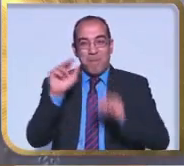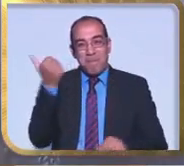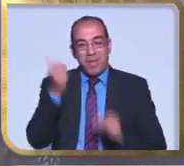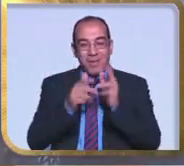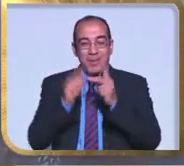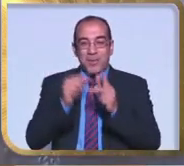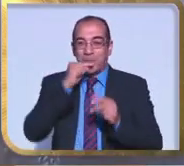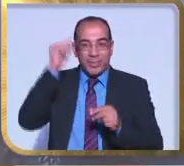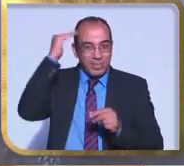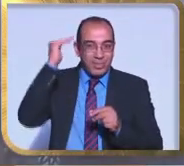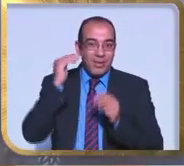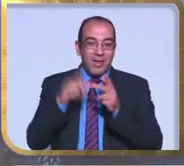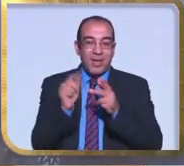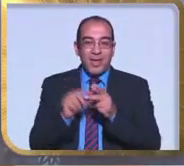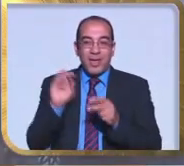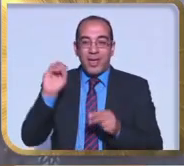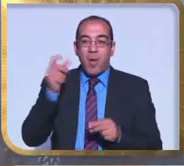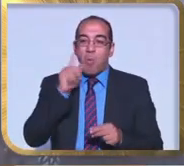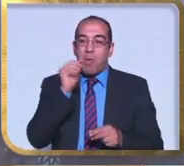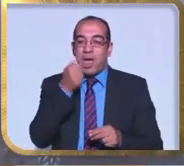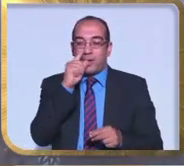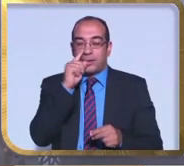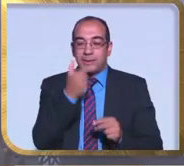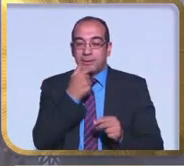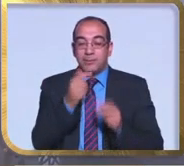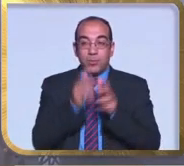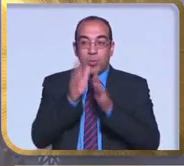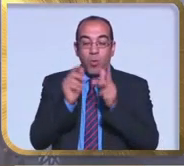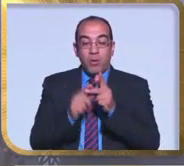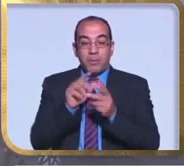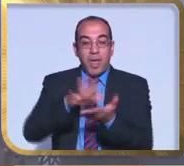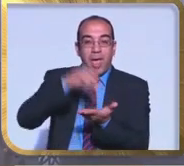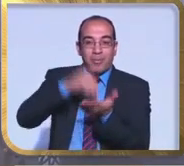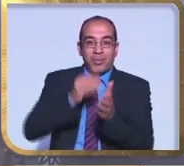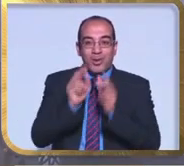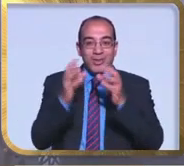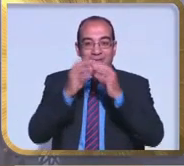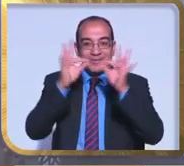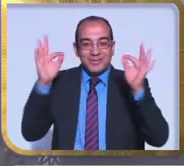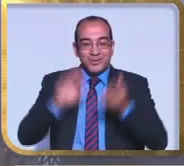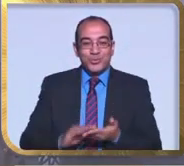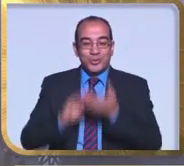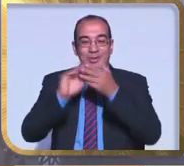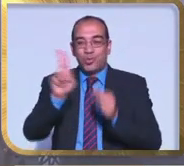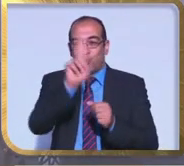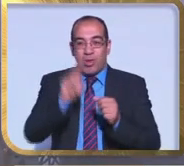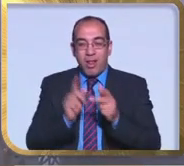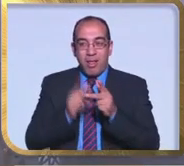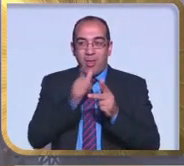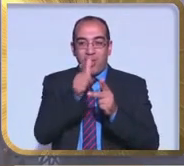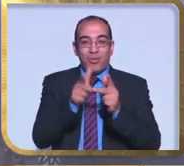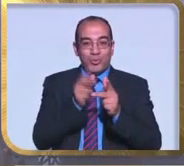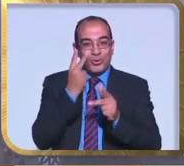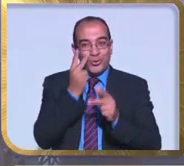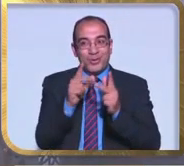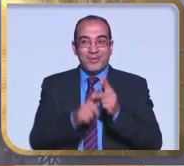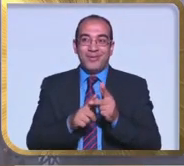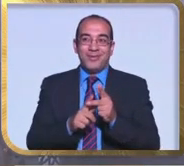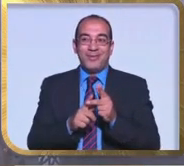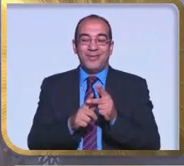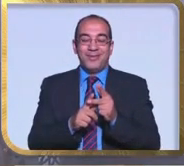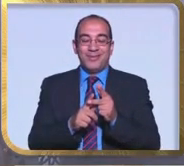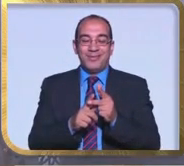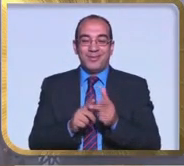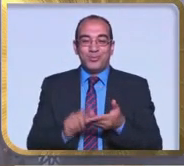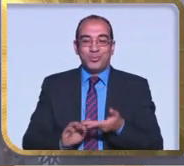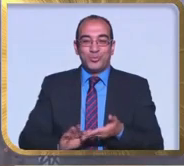ست هانم وست أم محمد، إن شاء الله هنبدأ الرد على أسئلة بيهم الأول عشان